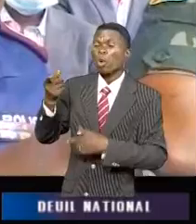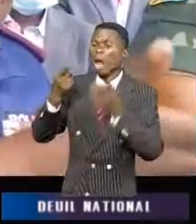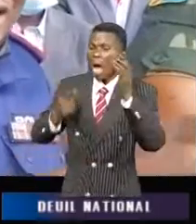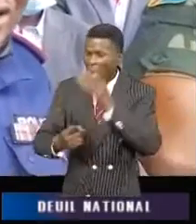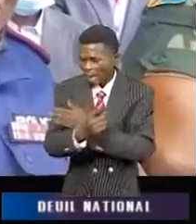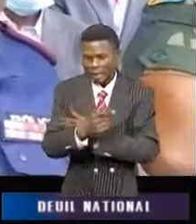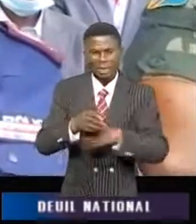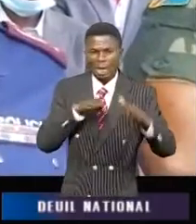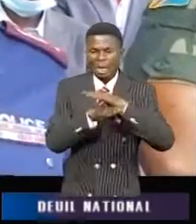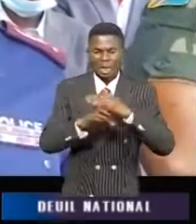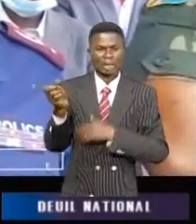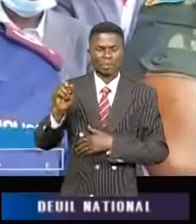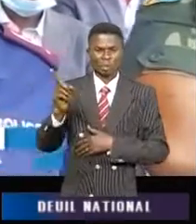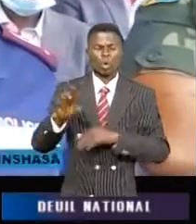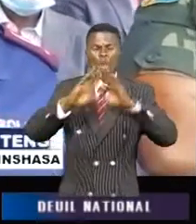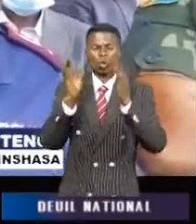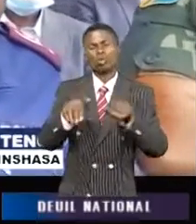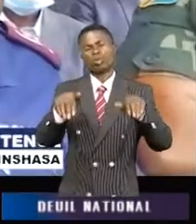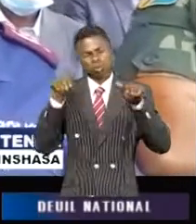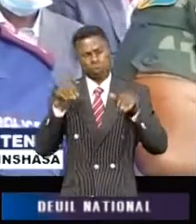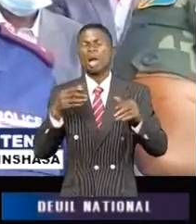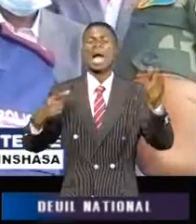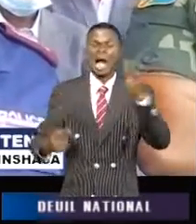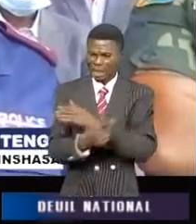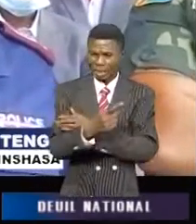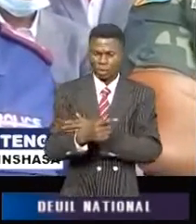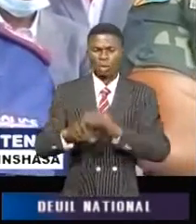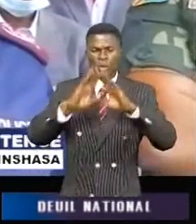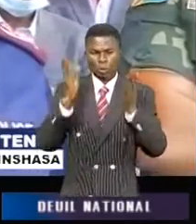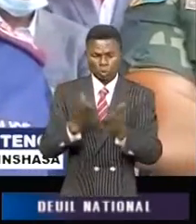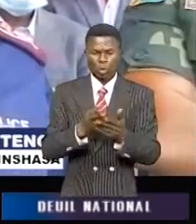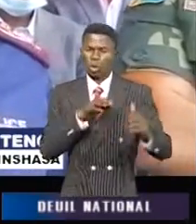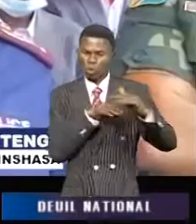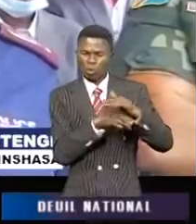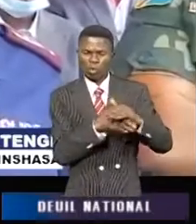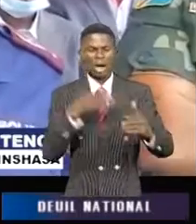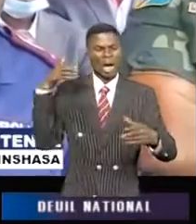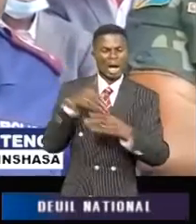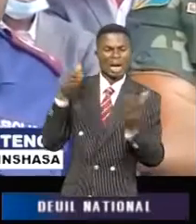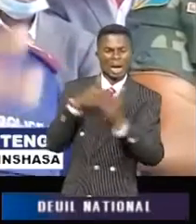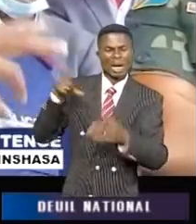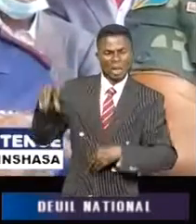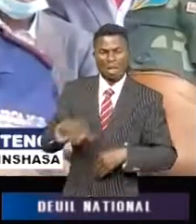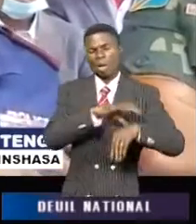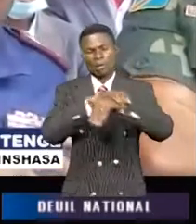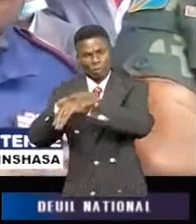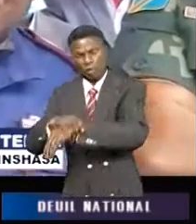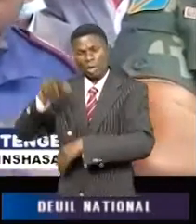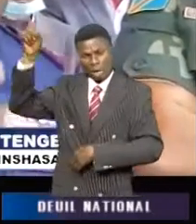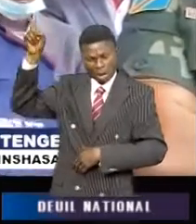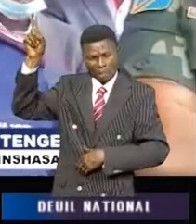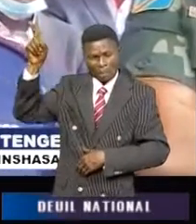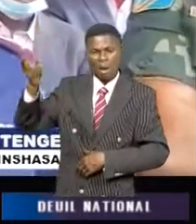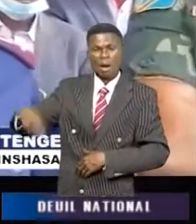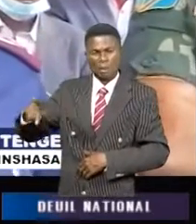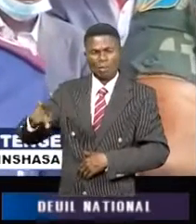tous ceux qui sont cachés, ceux qui sont là pour qu'on puisse les prendre, ceux qui gênent, ceux qui dérangent vos quartiers, pour qu'on les amène à Kanyamakassese, pour qu'ils soient